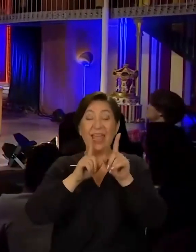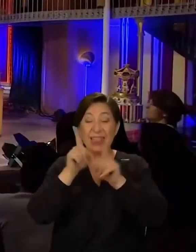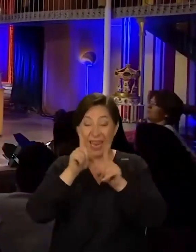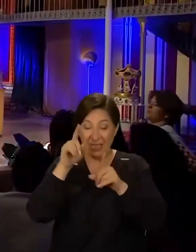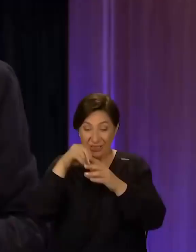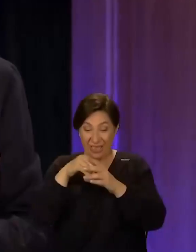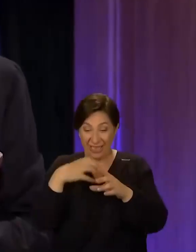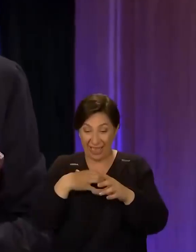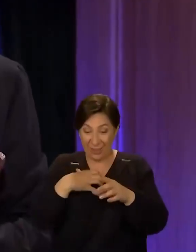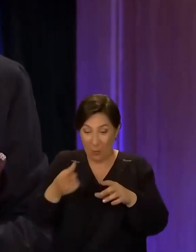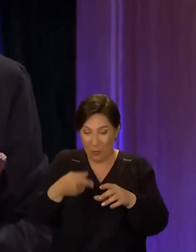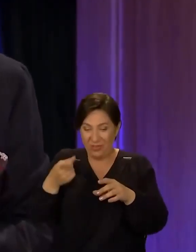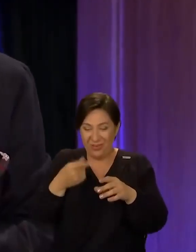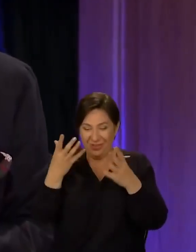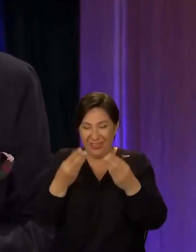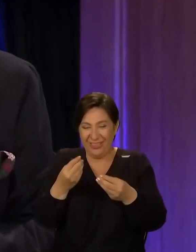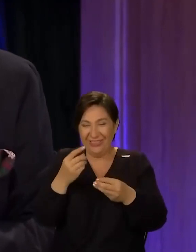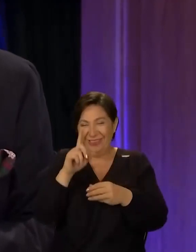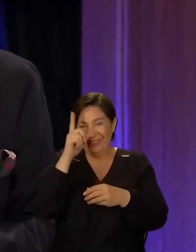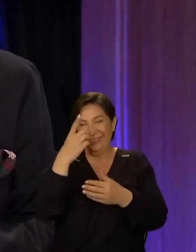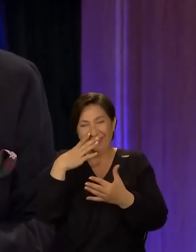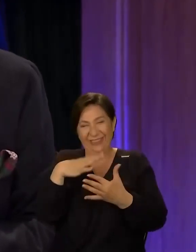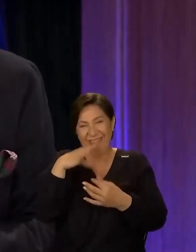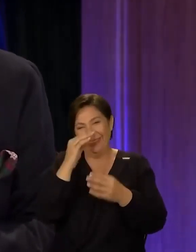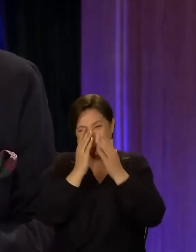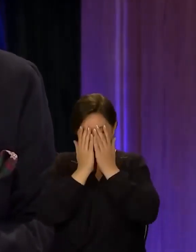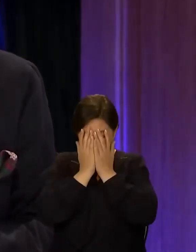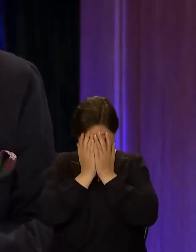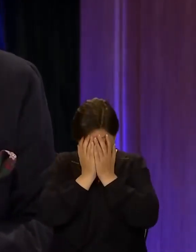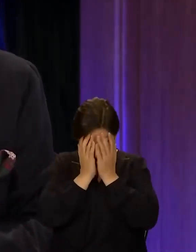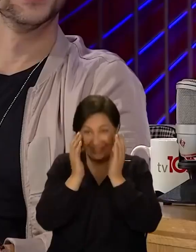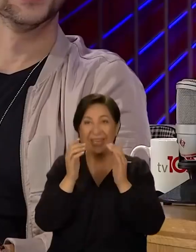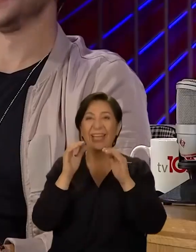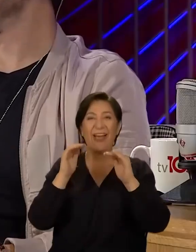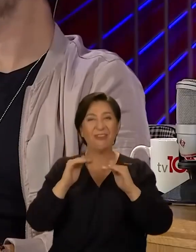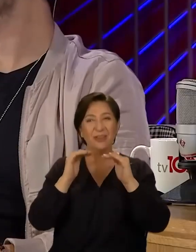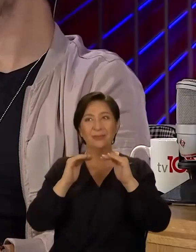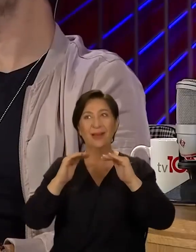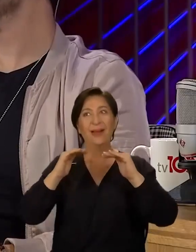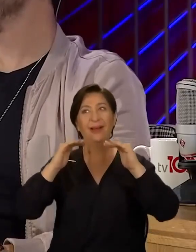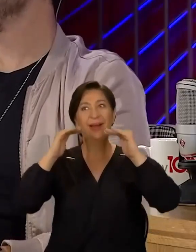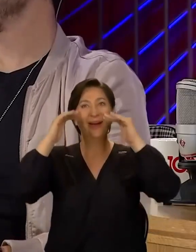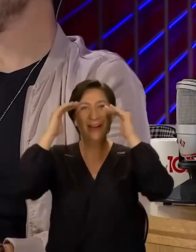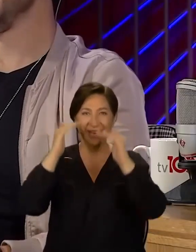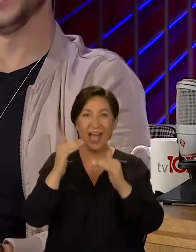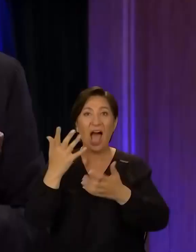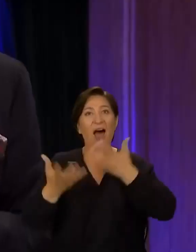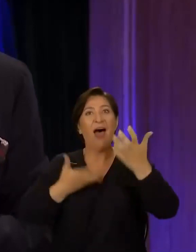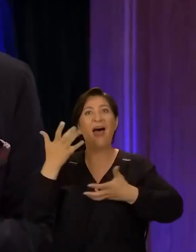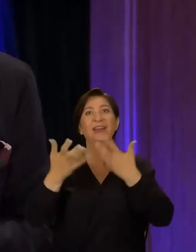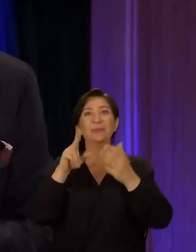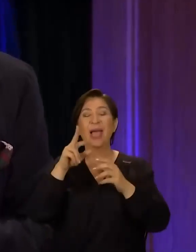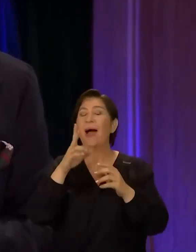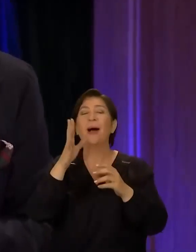kendi içinde karbüratörlü motoru olan tek insan. Gitgide yükseldi. Yani